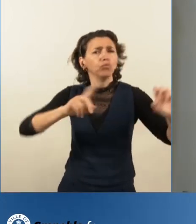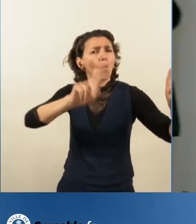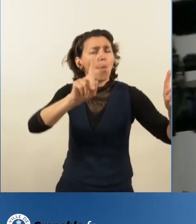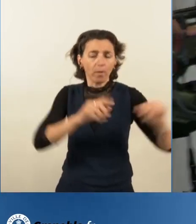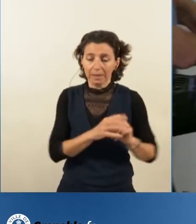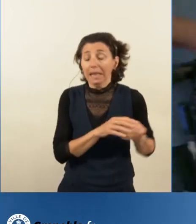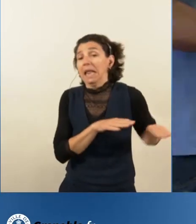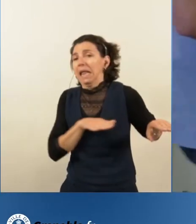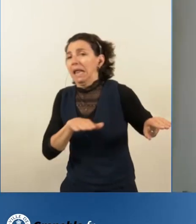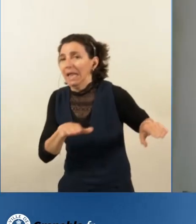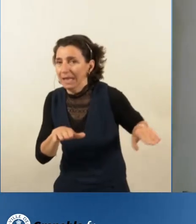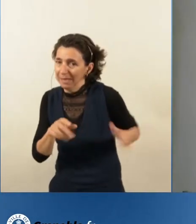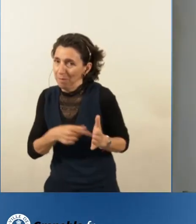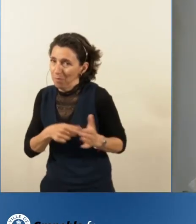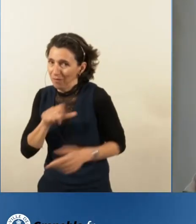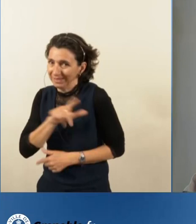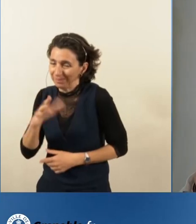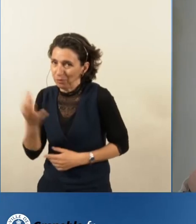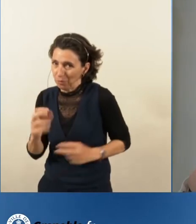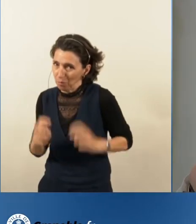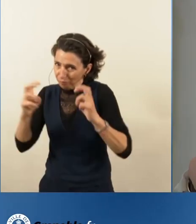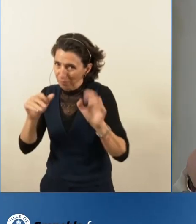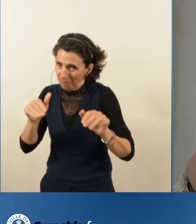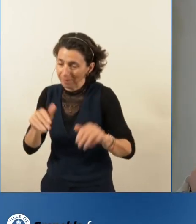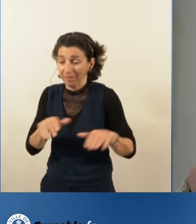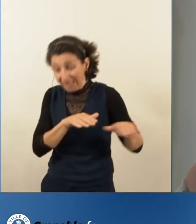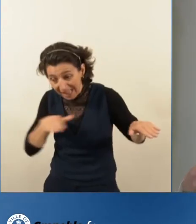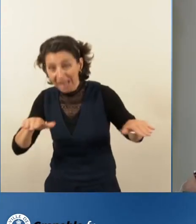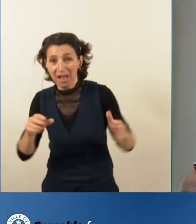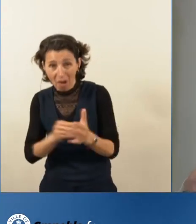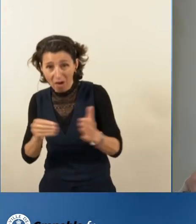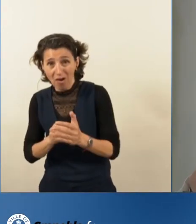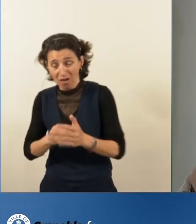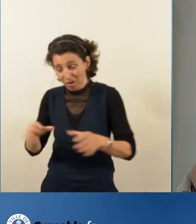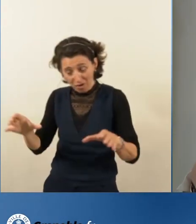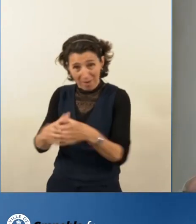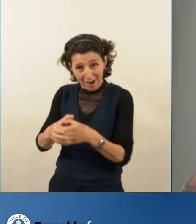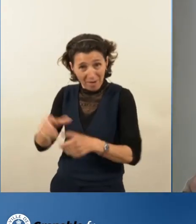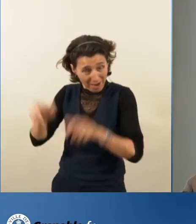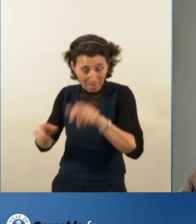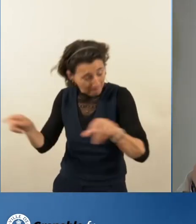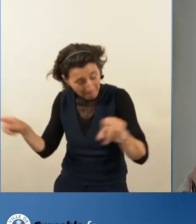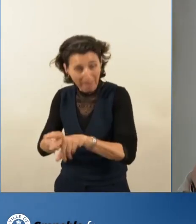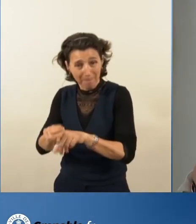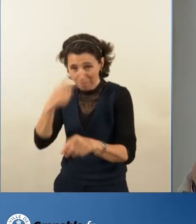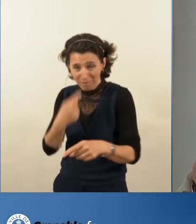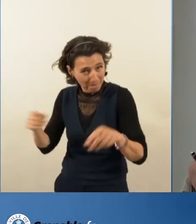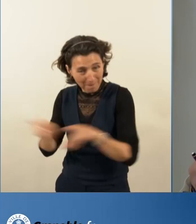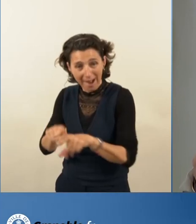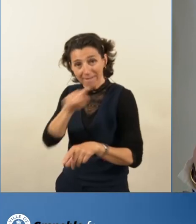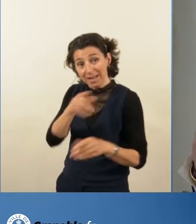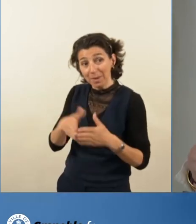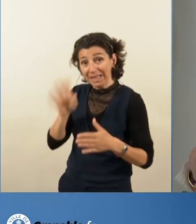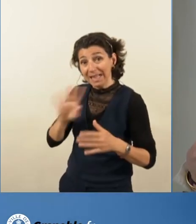25% les impôts et ce sont ces mêmes personnes à qui vous allez demander en plus de payer pour espérer